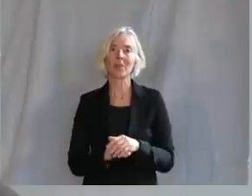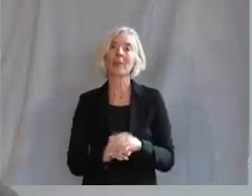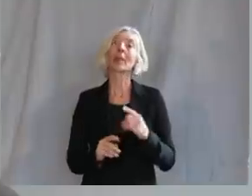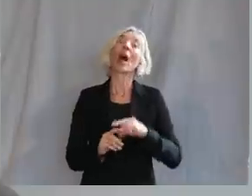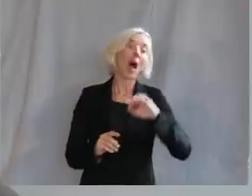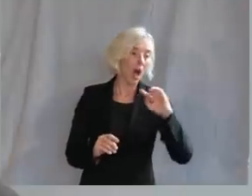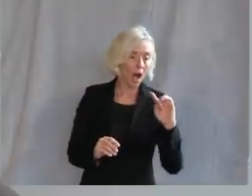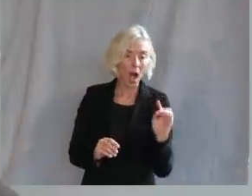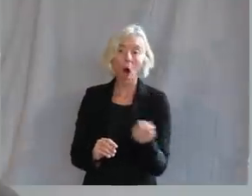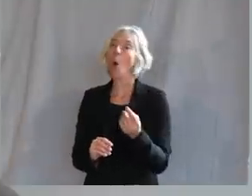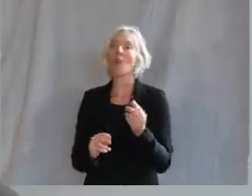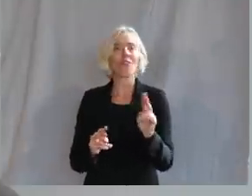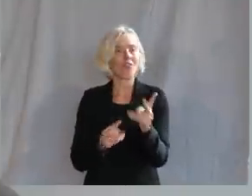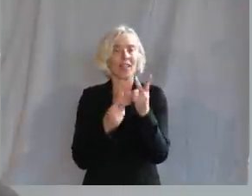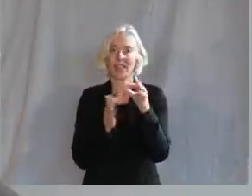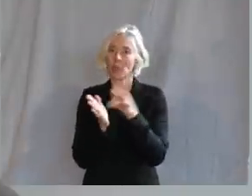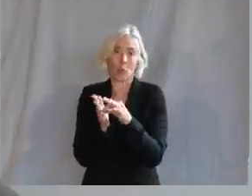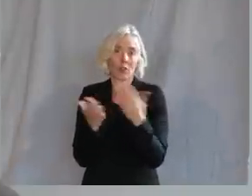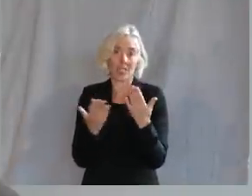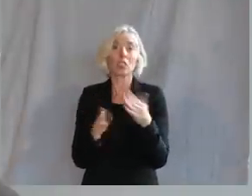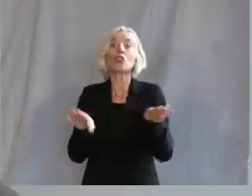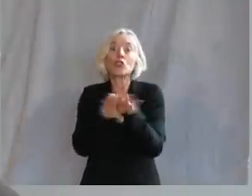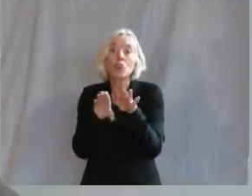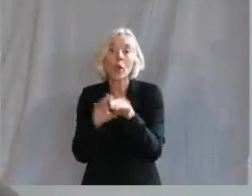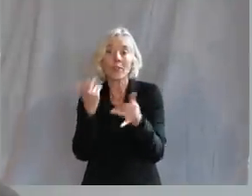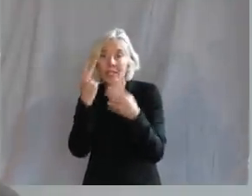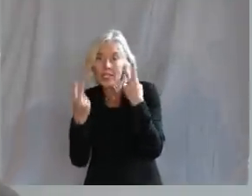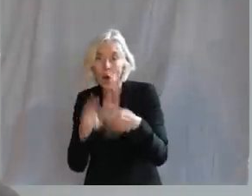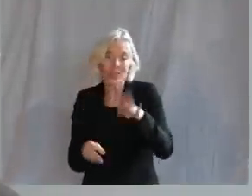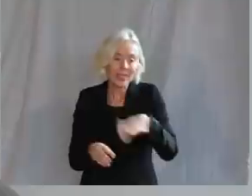entsprechende Informationen, Elternbriefe und Flyer, vor allem an die